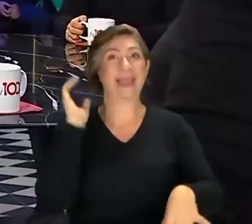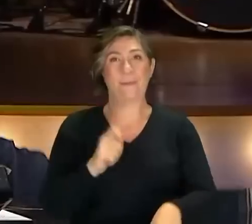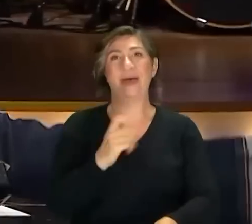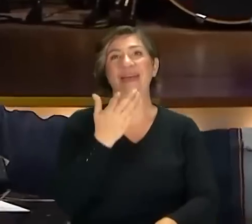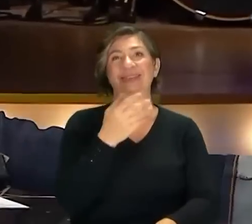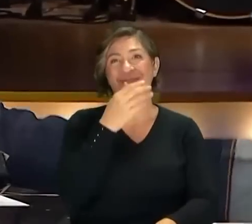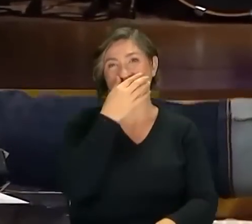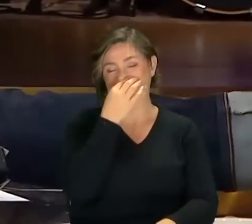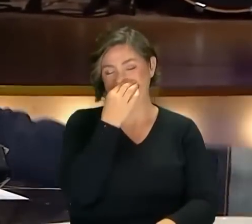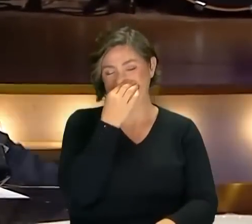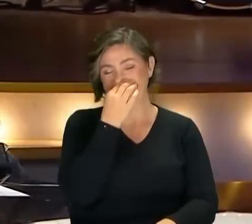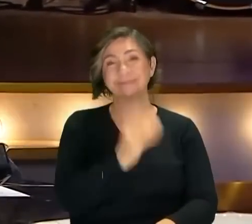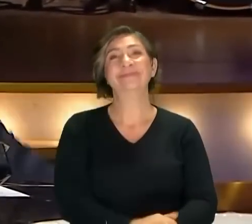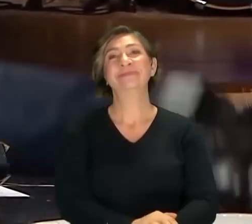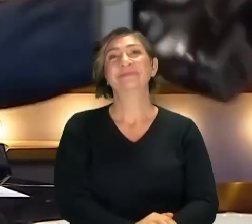ve...